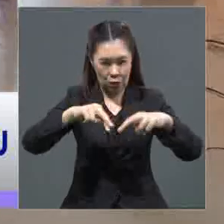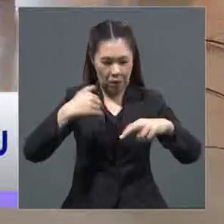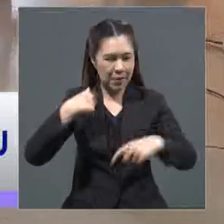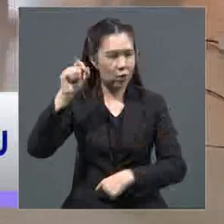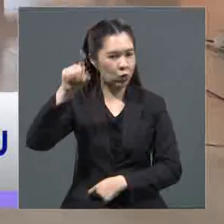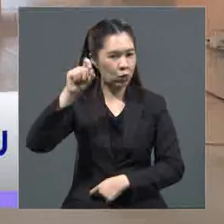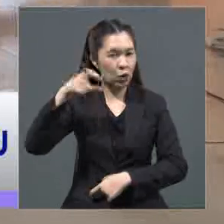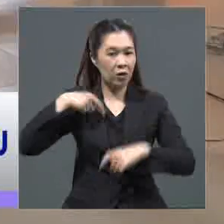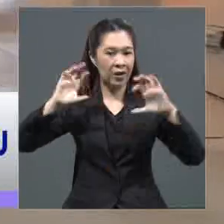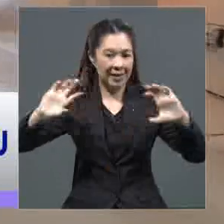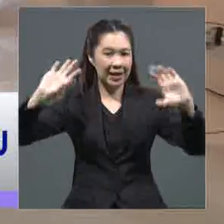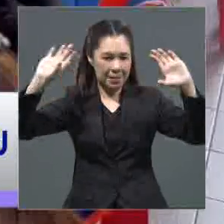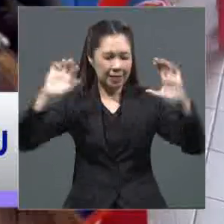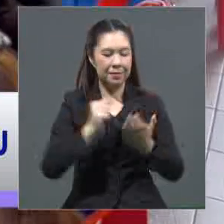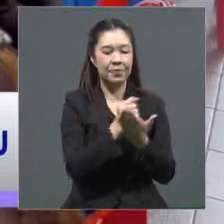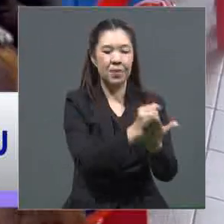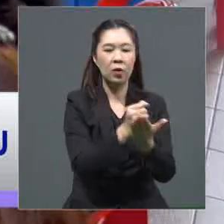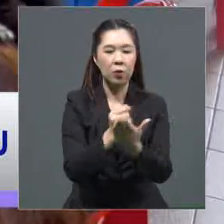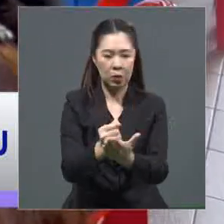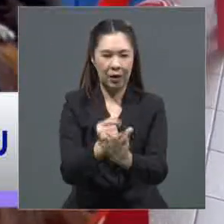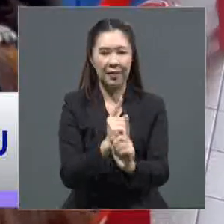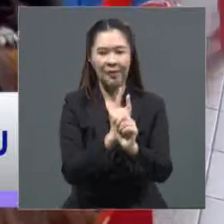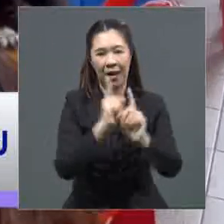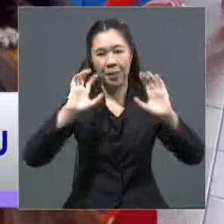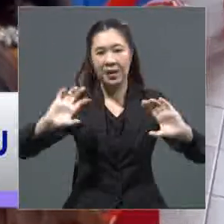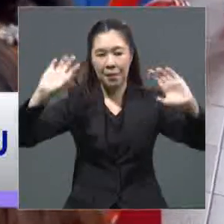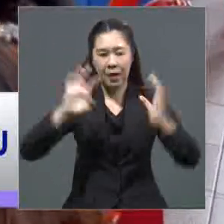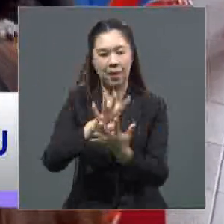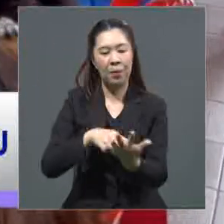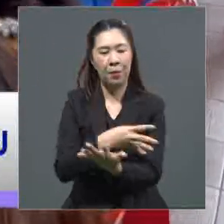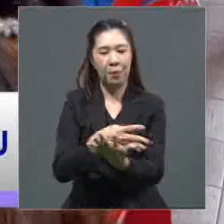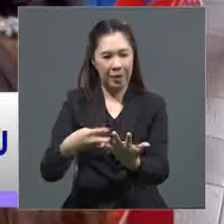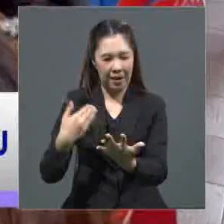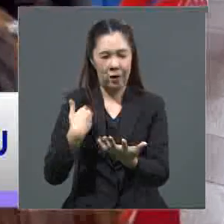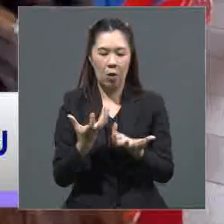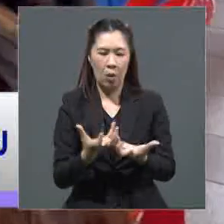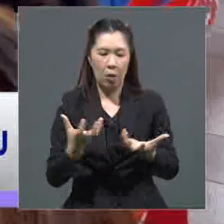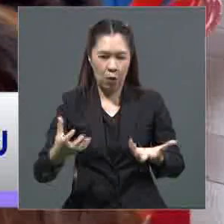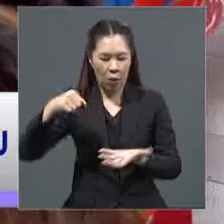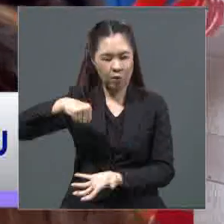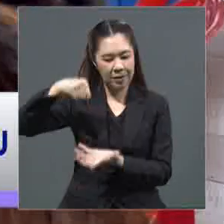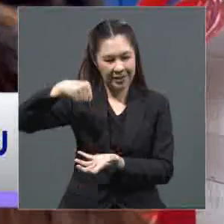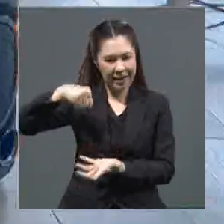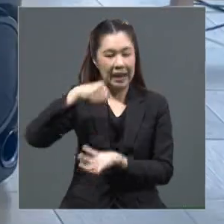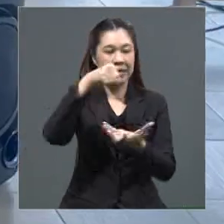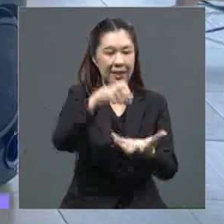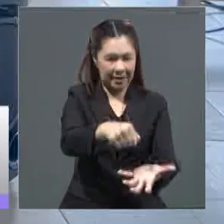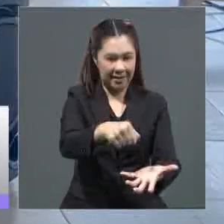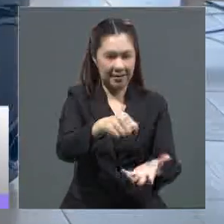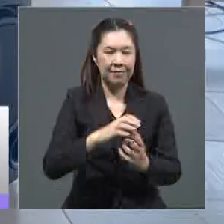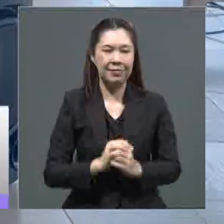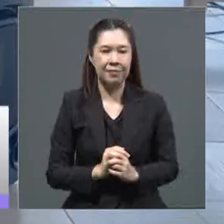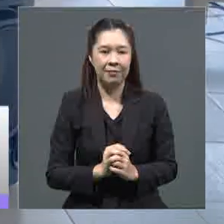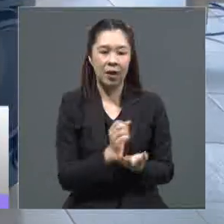งานภาครัฐเพื่อช่วยเหลือเยียวยาตามนโยบายของรัฐบาลรวมถึงได้มอบสิ่งของถุงกำลังใจจากกระทรวงคมนาคมเพื่อ